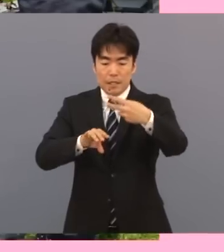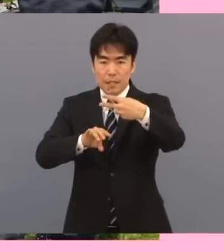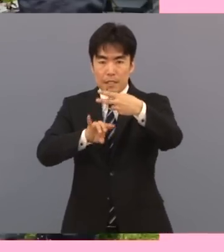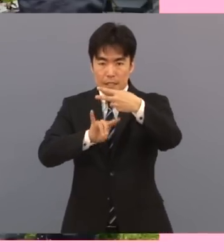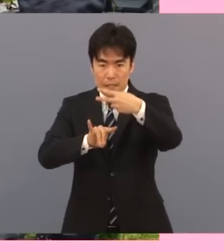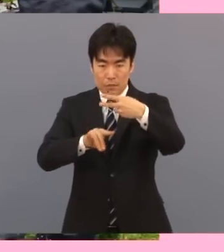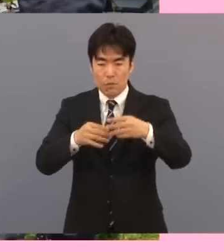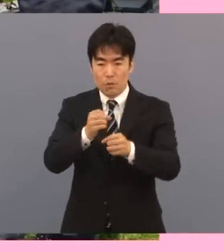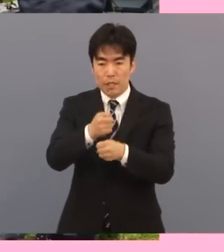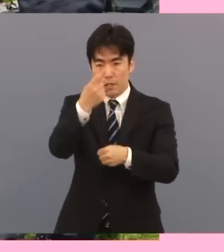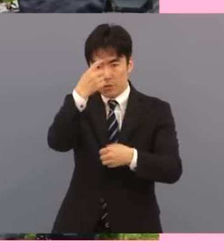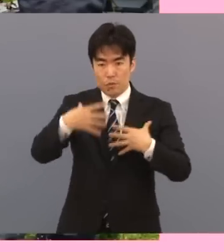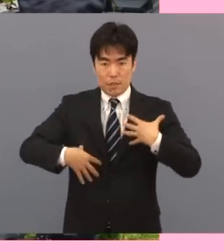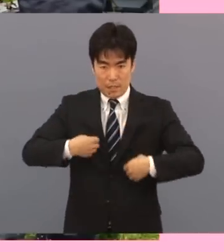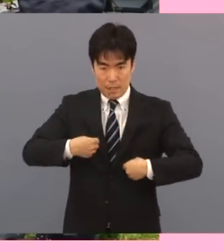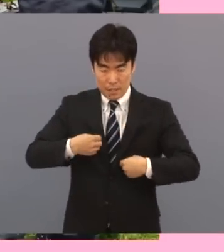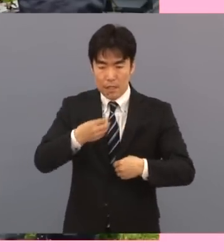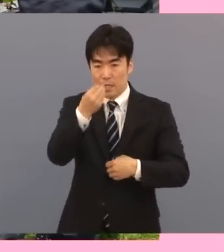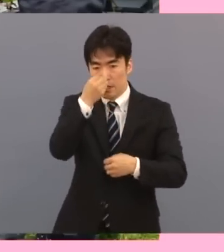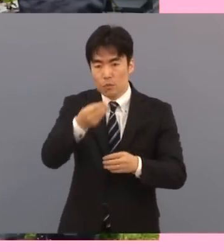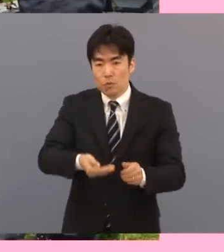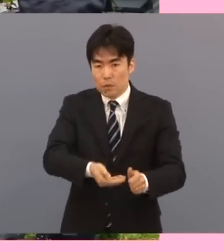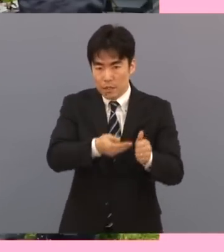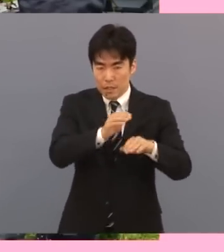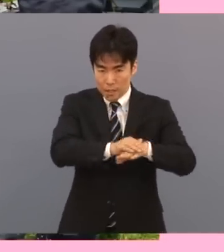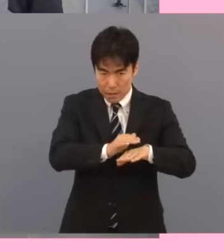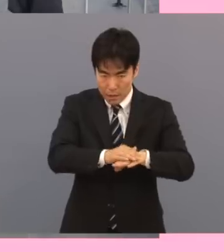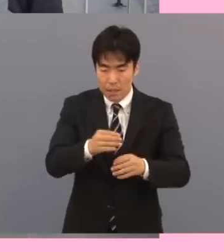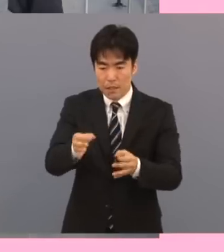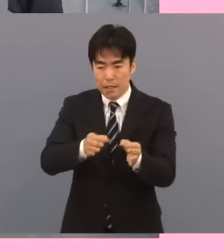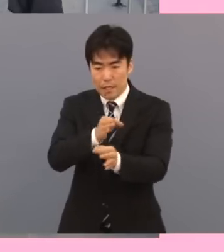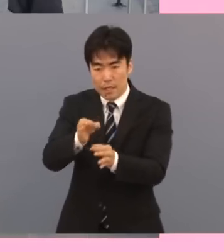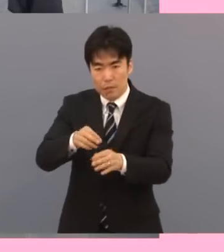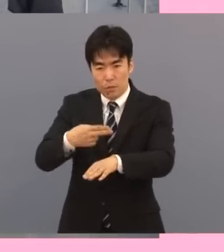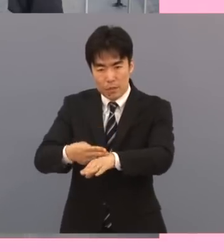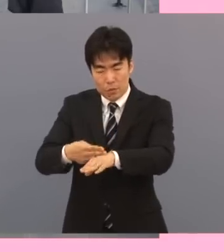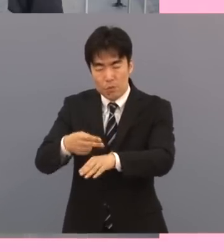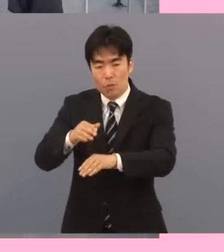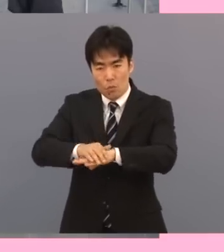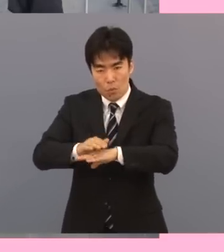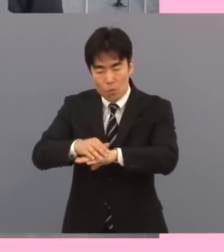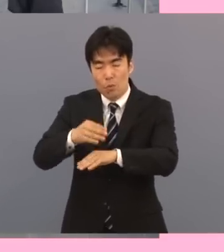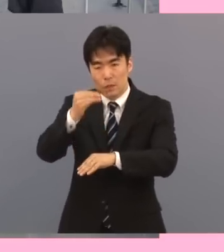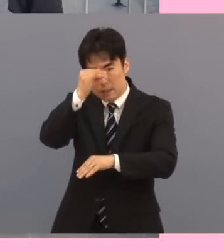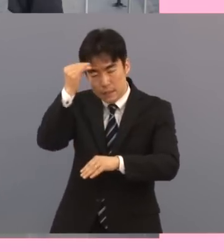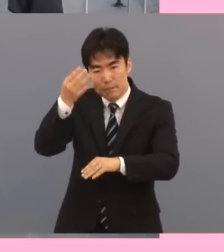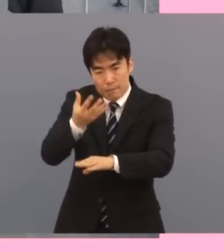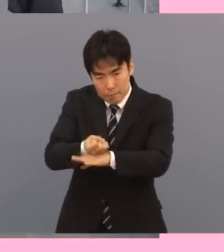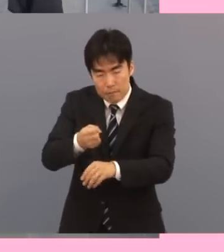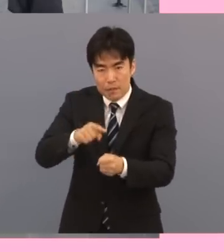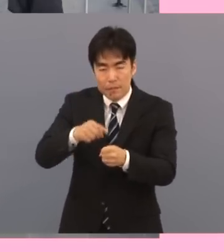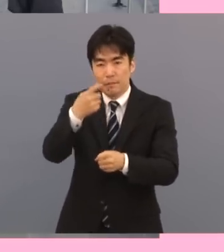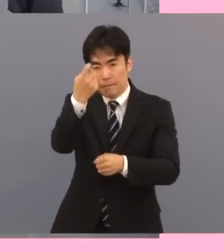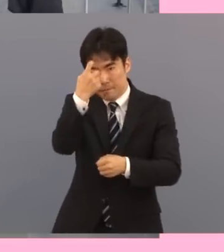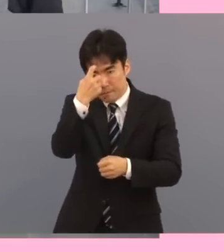ちご栽培や観光農園の経営ノウハウを習得するために日々励んでいます。